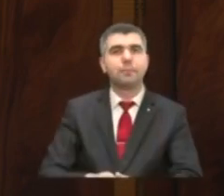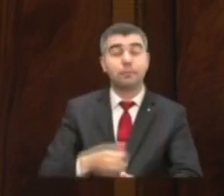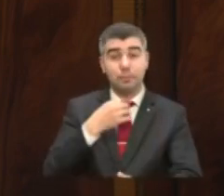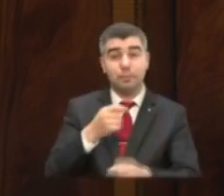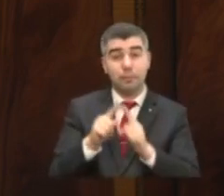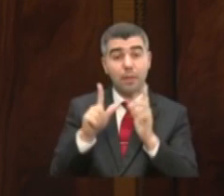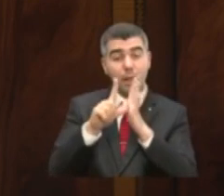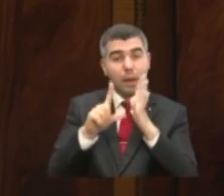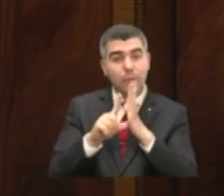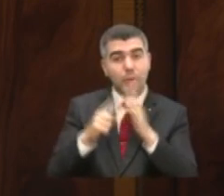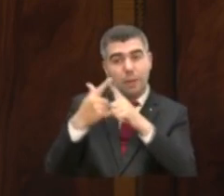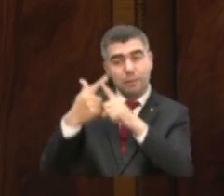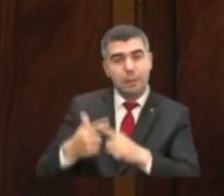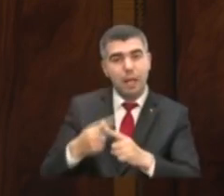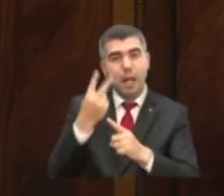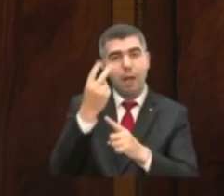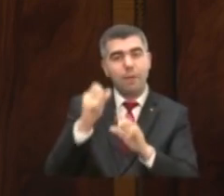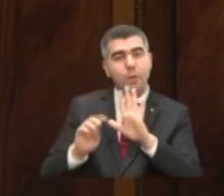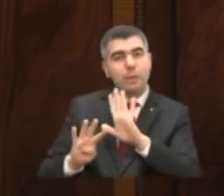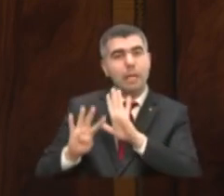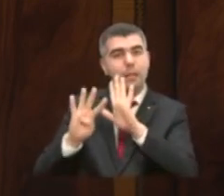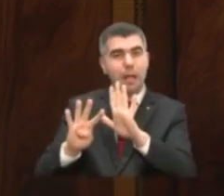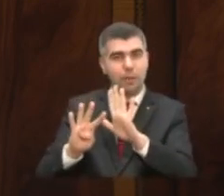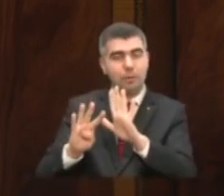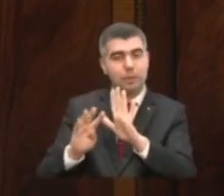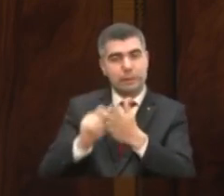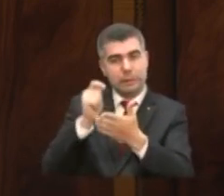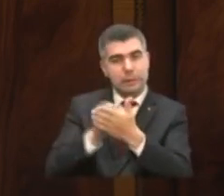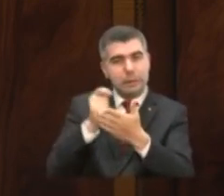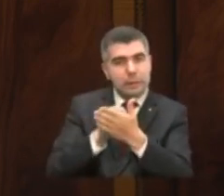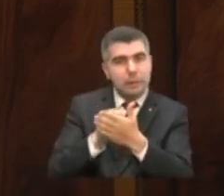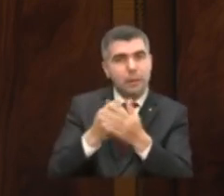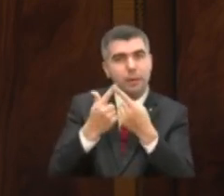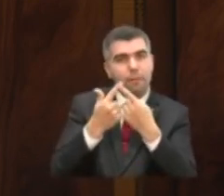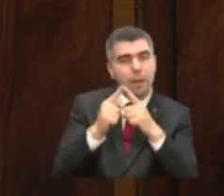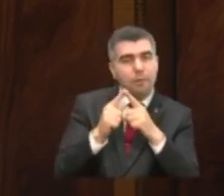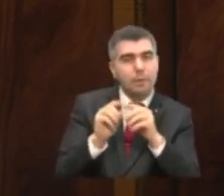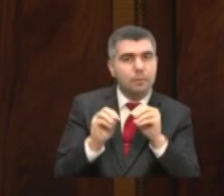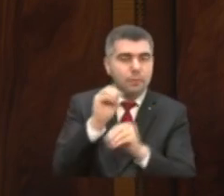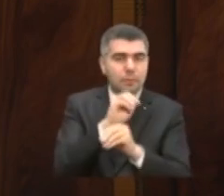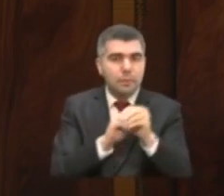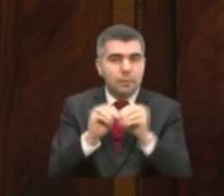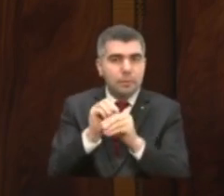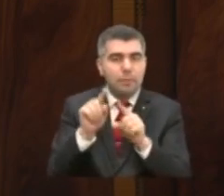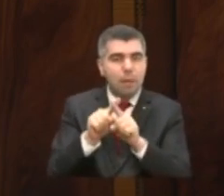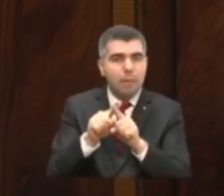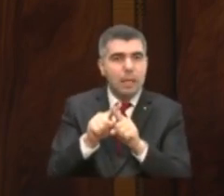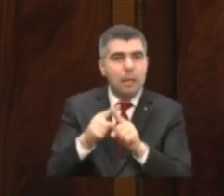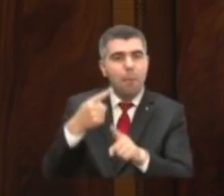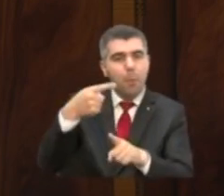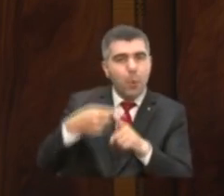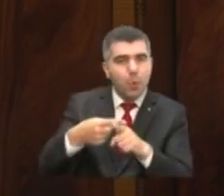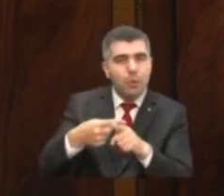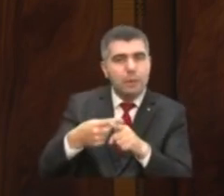مشروع قانون المالية لسنة 2019 الذي تمت صياغته من زاوية التقني بعملية زائد هنا وناقص هناك